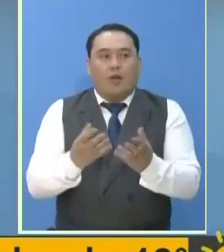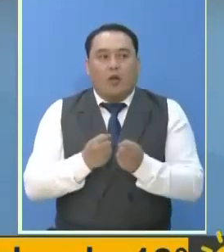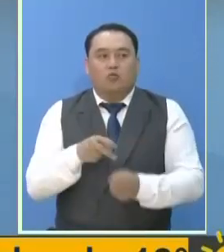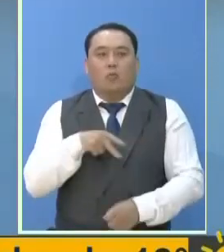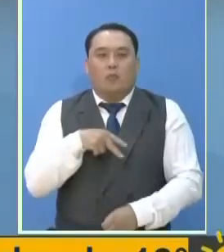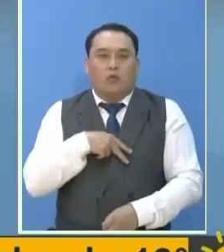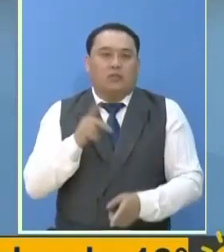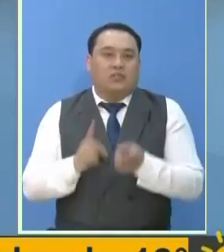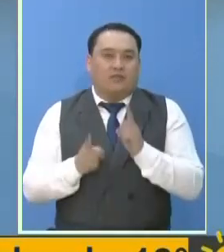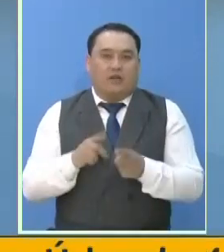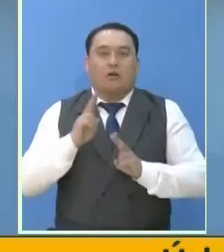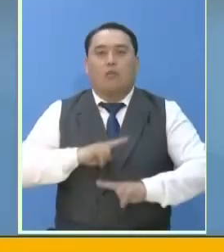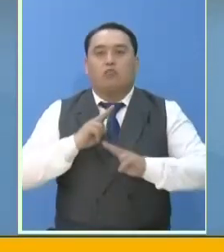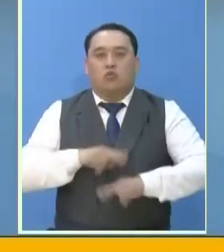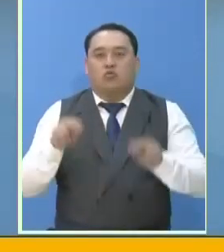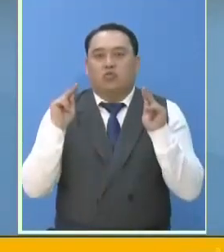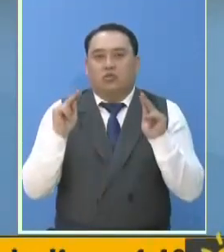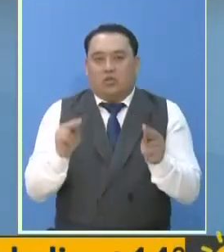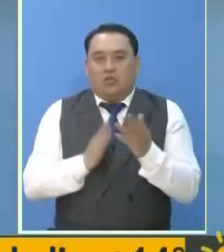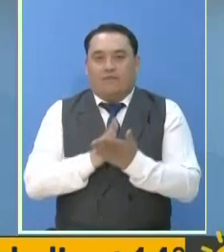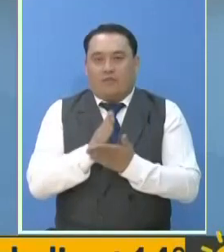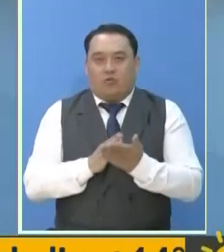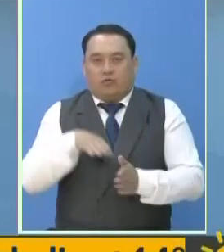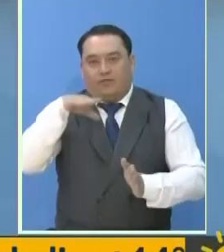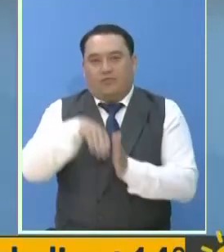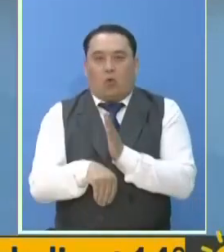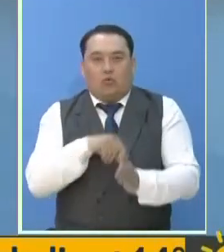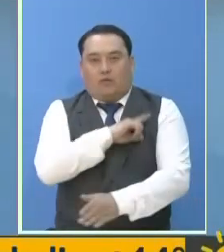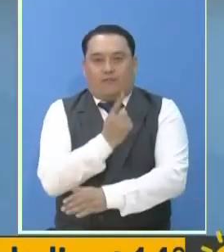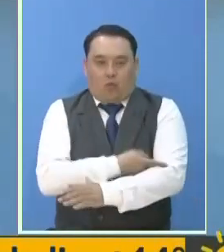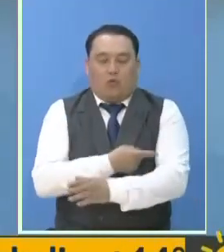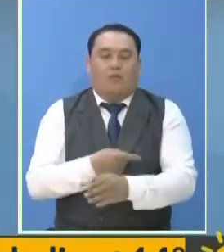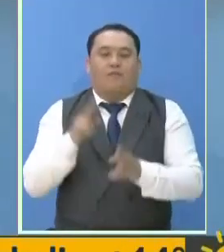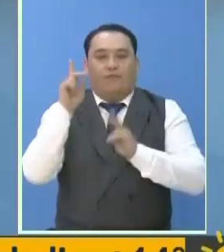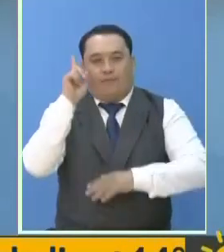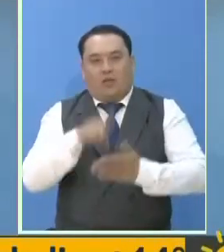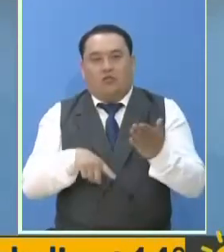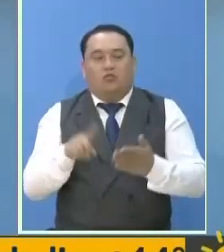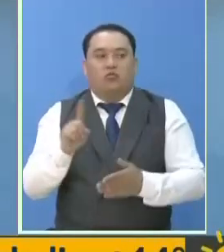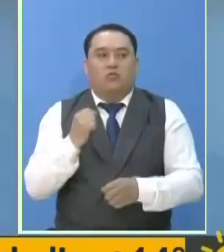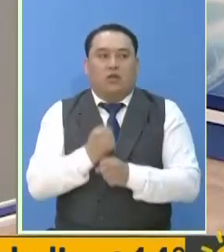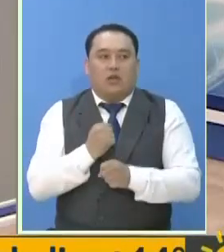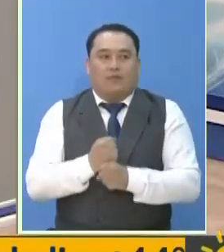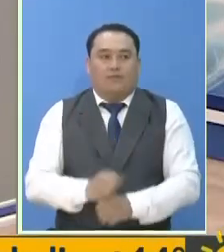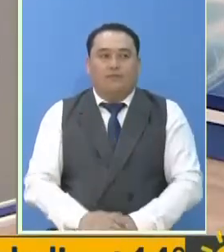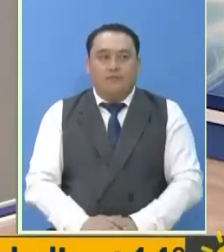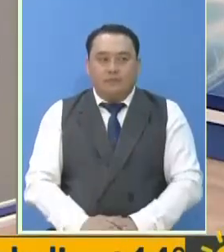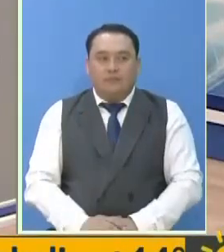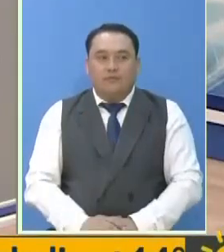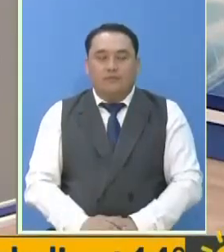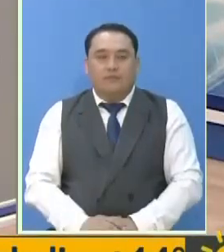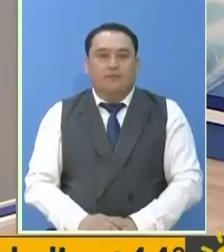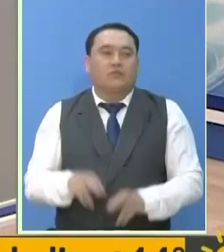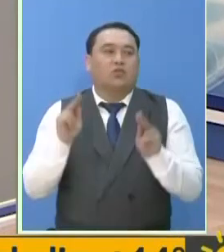бонусы, надо действительно будет работать честно, со всей самоотдачей и свято верить в то, что ты делаешь. Важную работу. И не